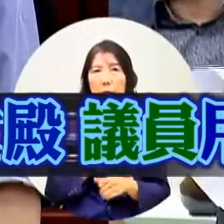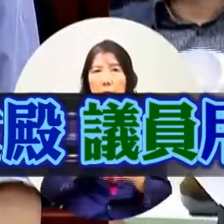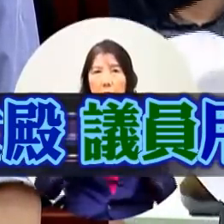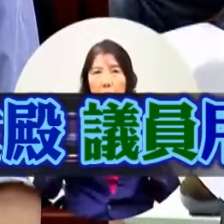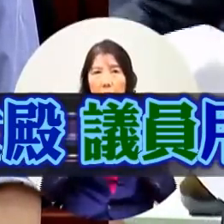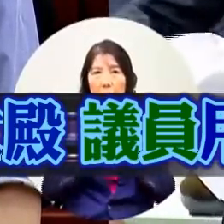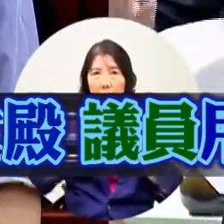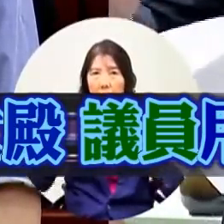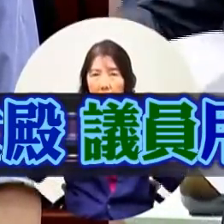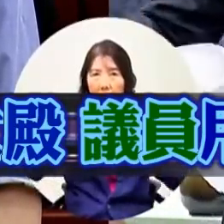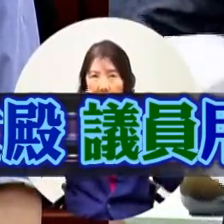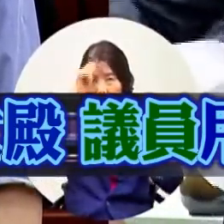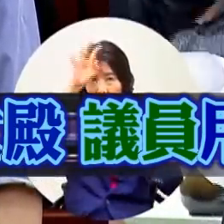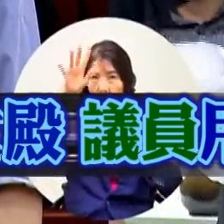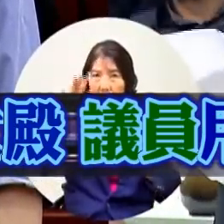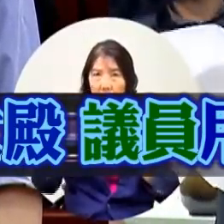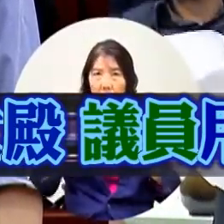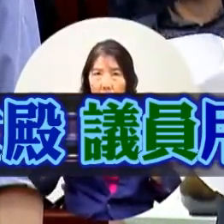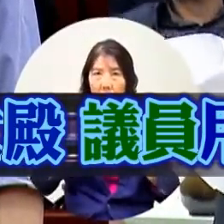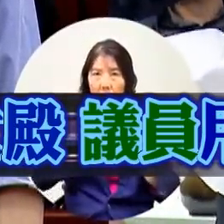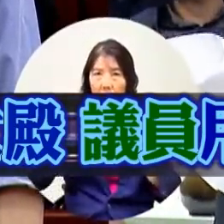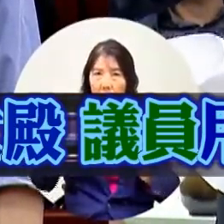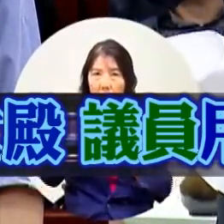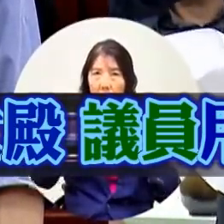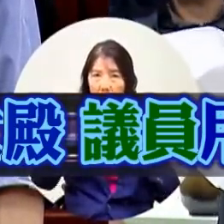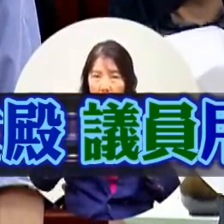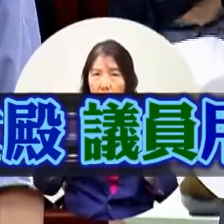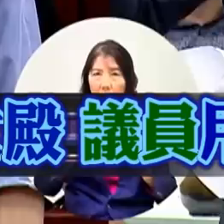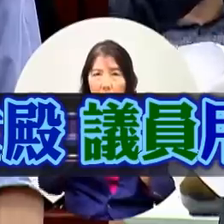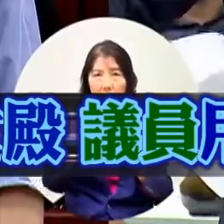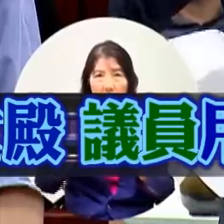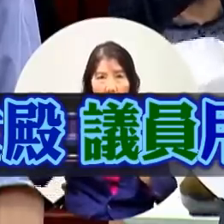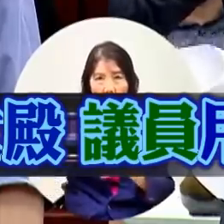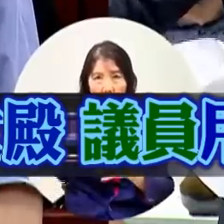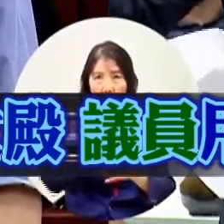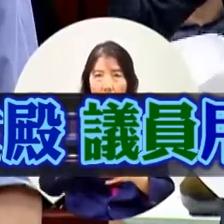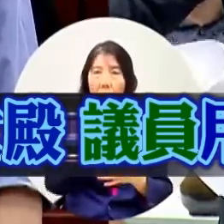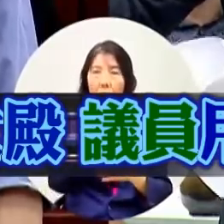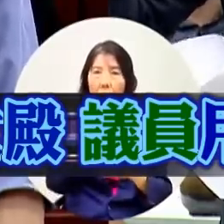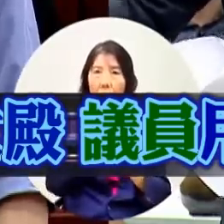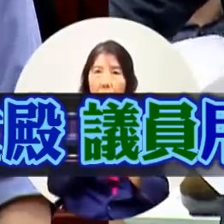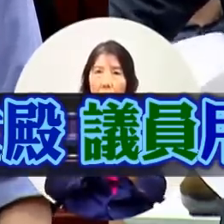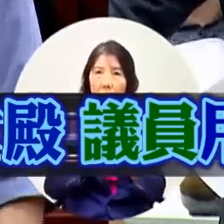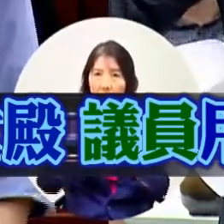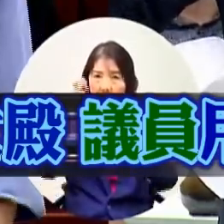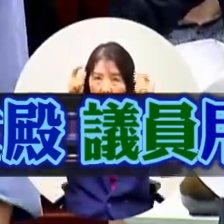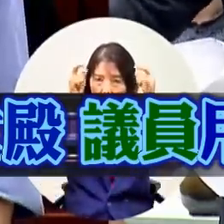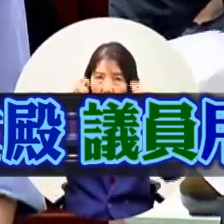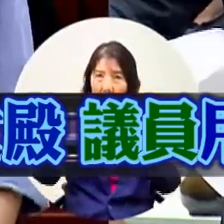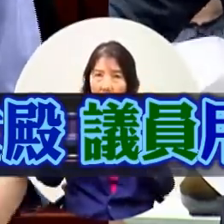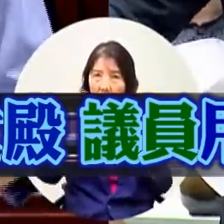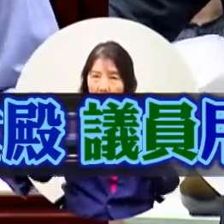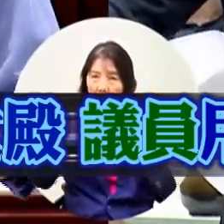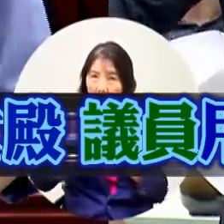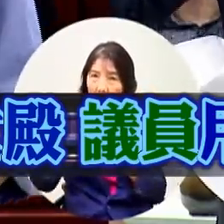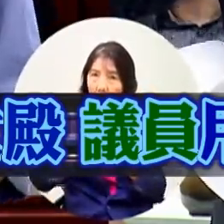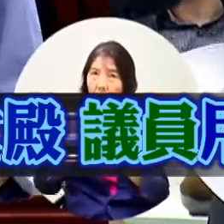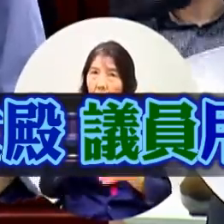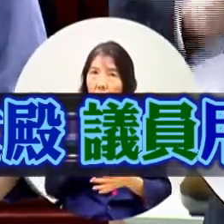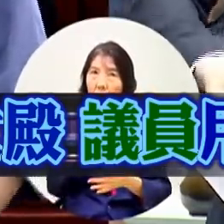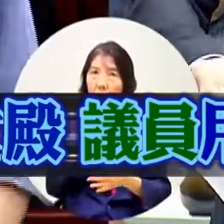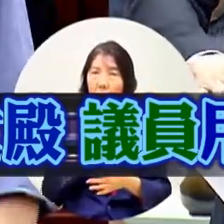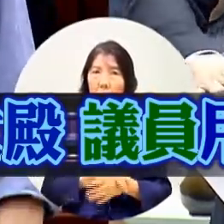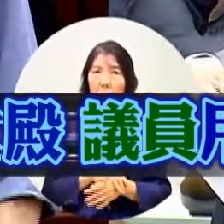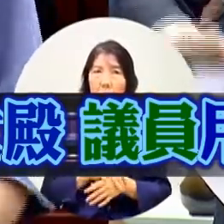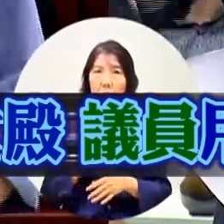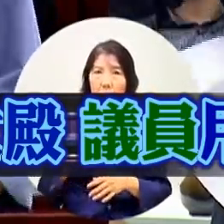在国民党治金区版本里面哪一条税收可以解决高雄目前负债问题，可以让高雄脱胎换骨？这个